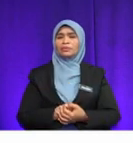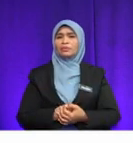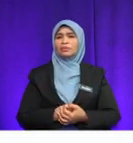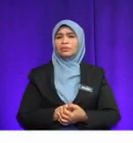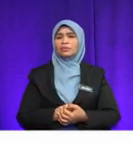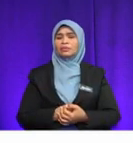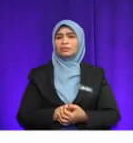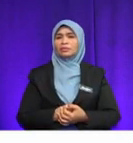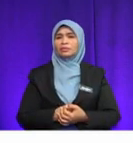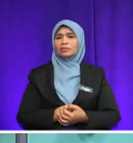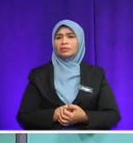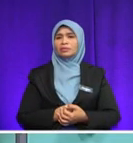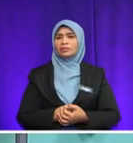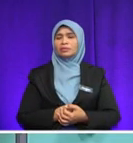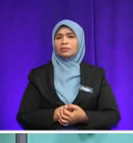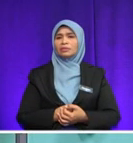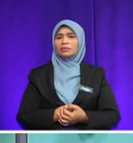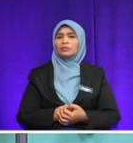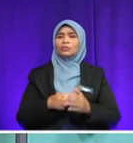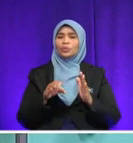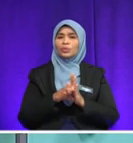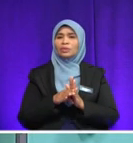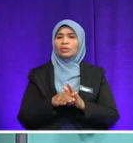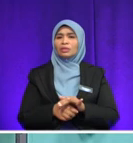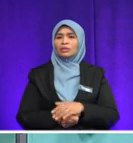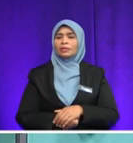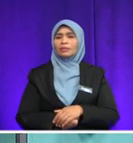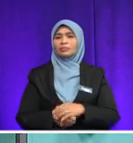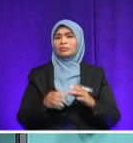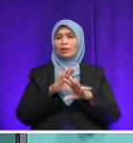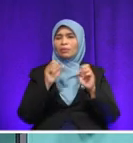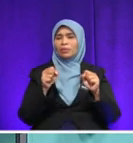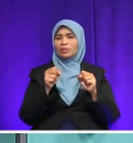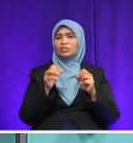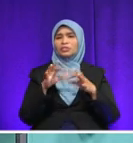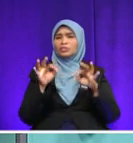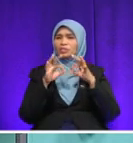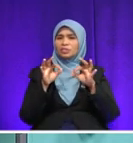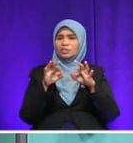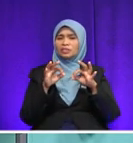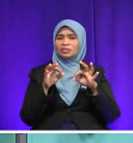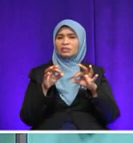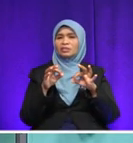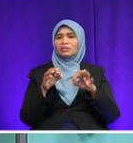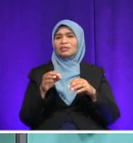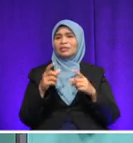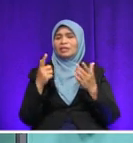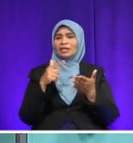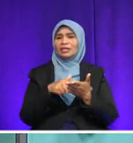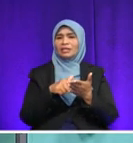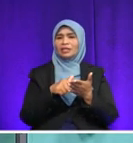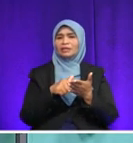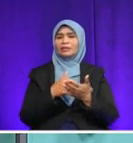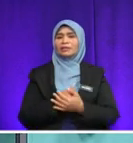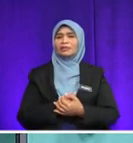perkara yang penting contoh Oke Mari kita bangun salat untuk itu tak boleh dia eee oke Hari ini saya tidak bisa pakai ceramah eee